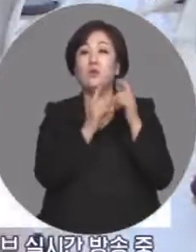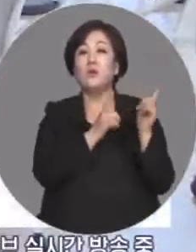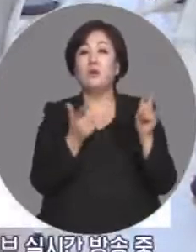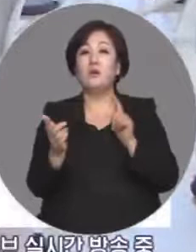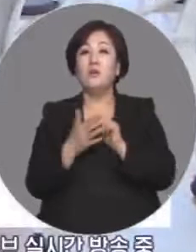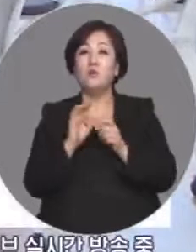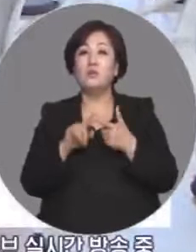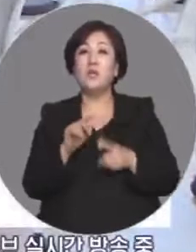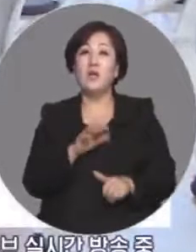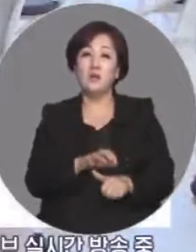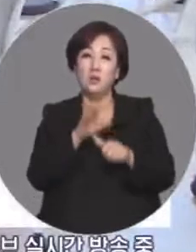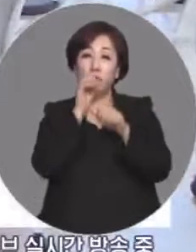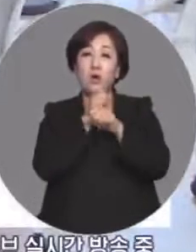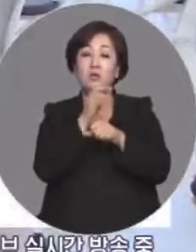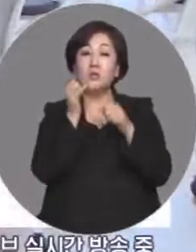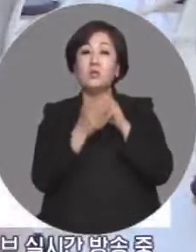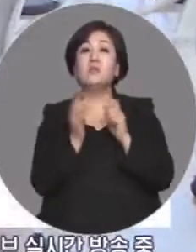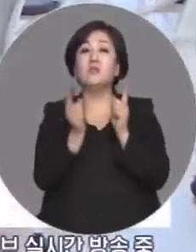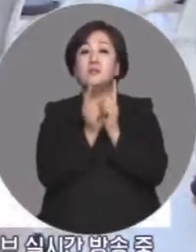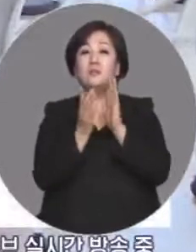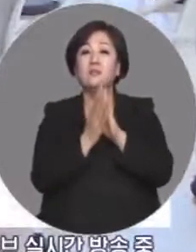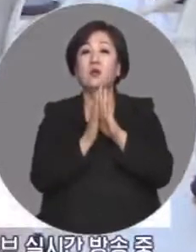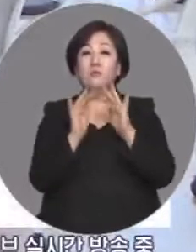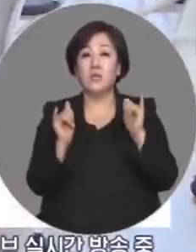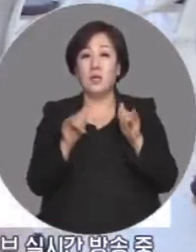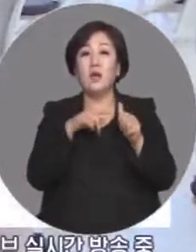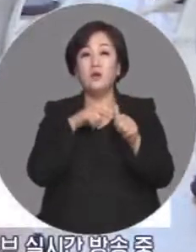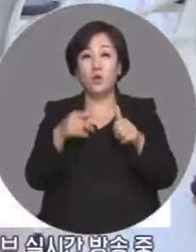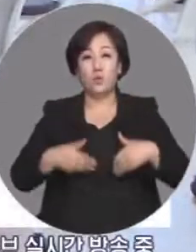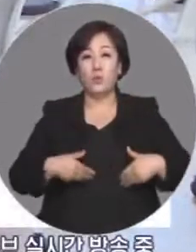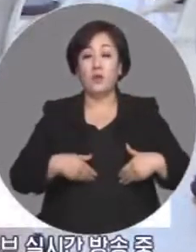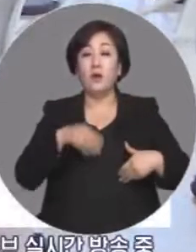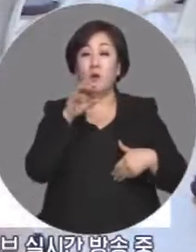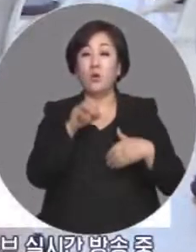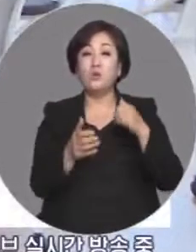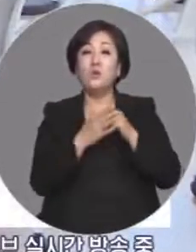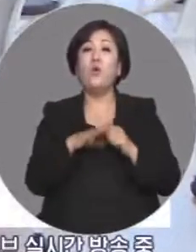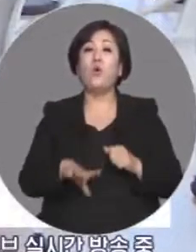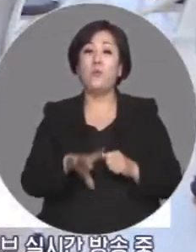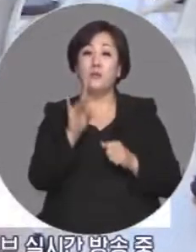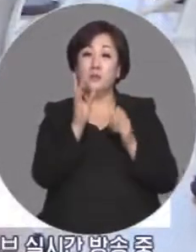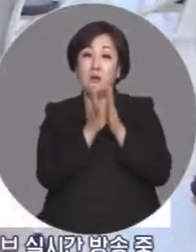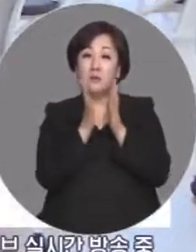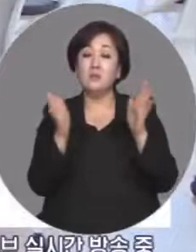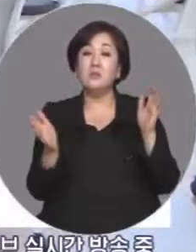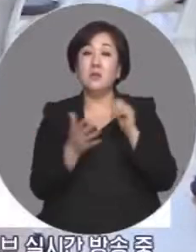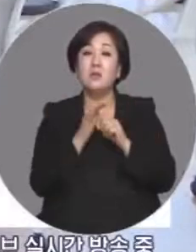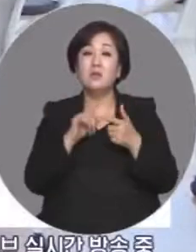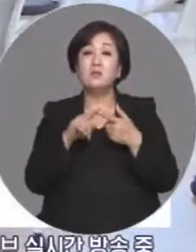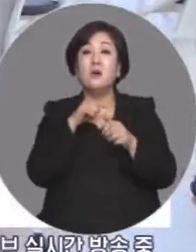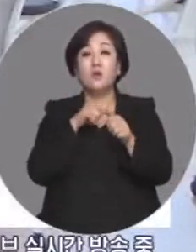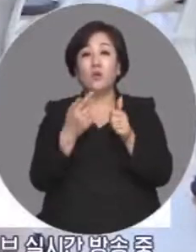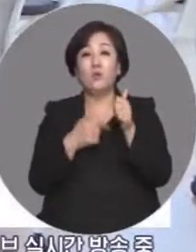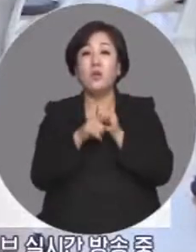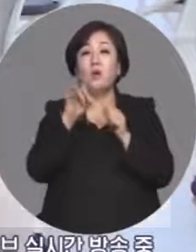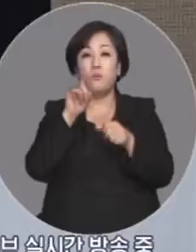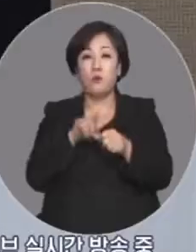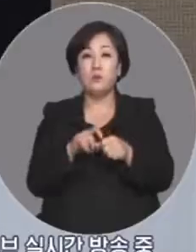로봇을 다루는 또 이렇게 오퍼레이팅 하는 인재가 필요할 것이고 이것을 우리가 선도적으로 인재를 키우기